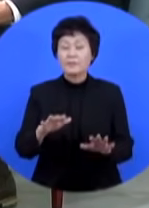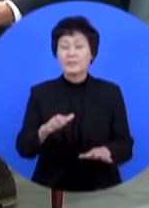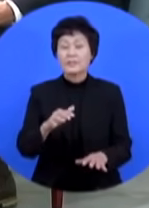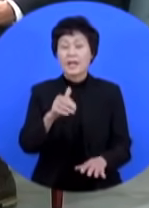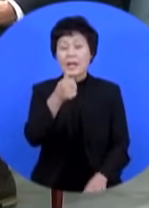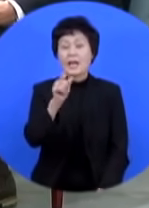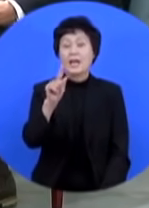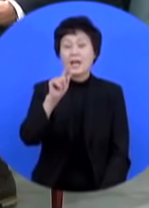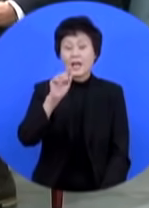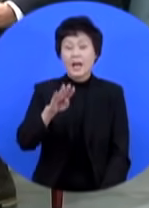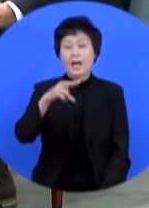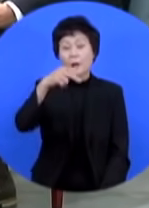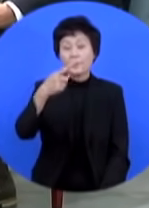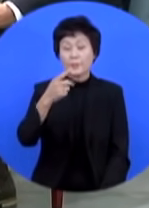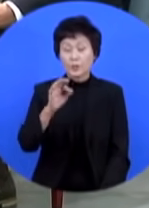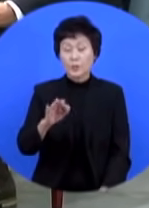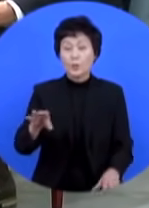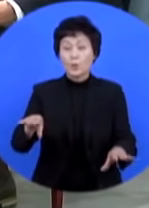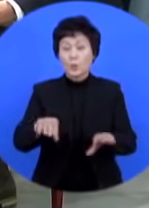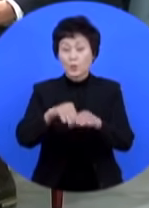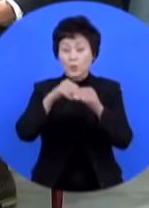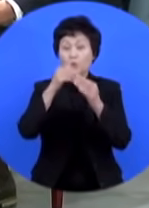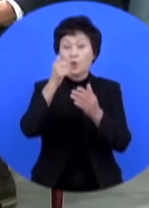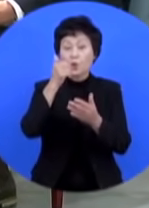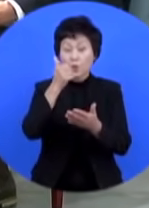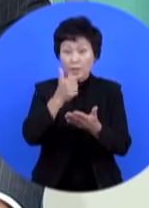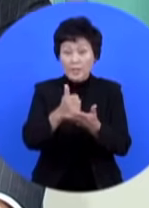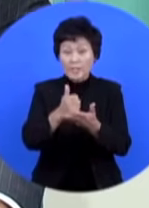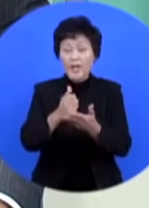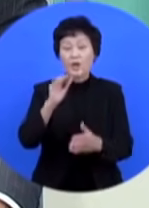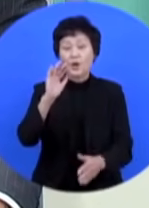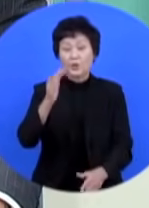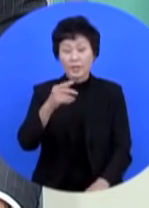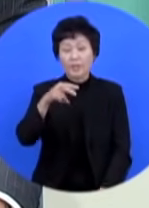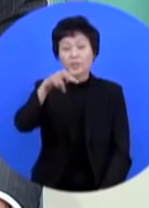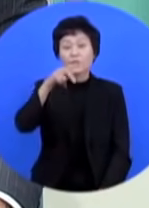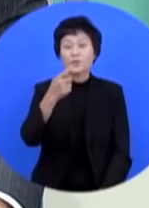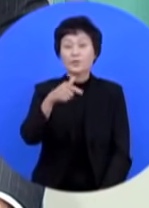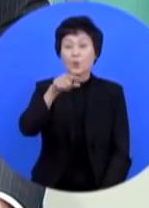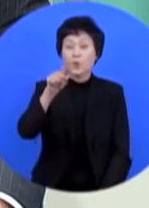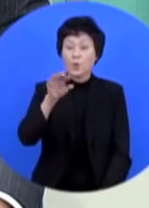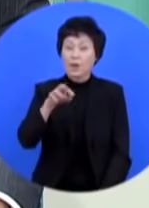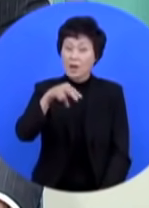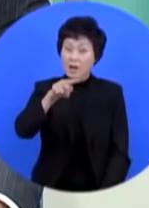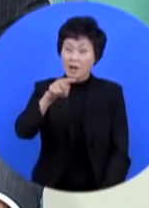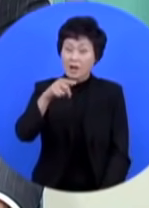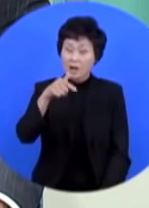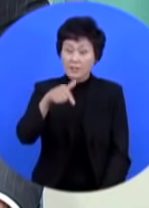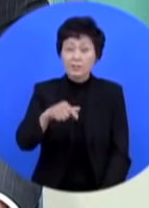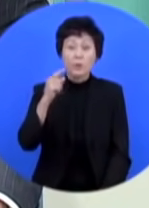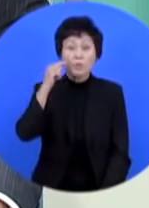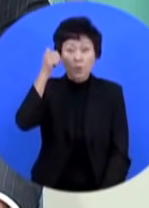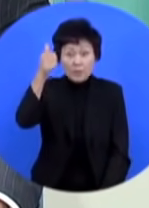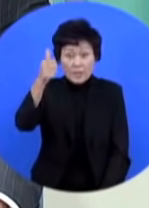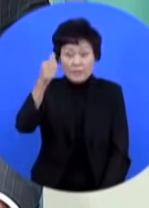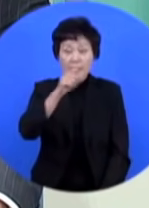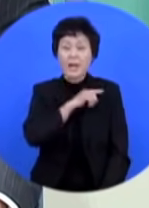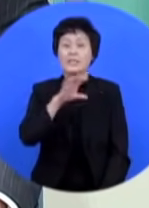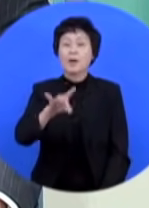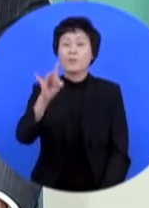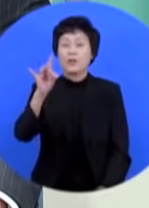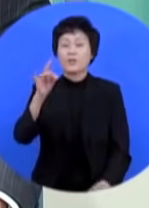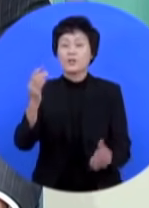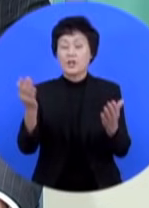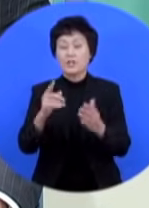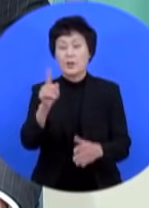총회장 되신 소강성 목사님께서 임기를 시작하시면서 제일 먼저 하신 일이 저기 그 요한군의 이름으로